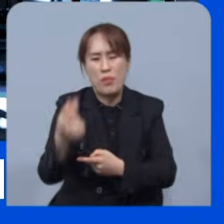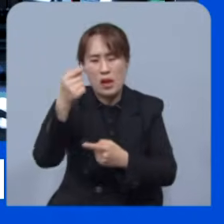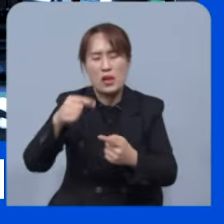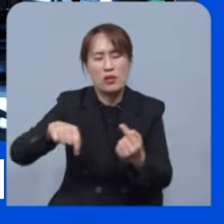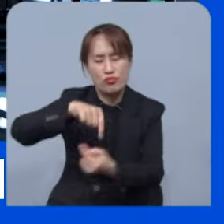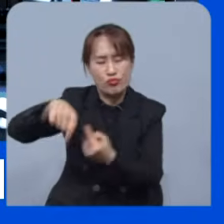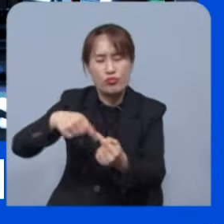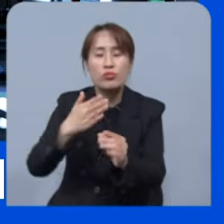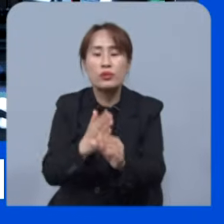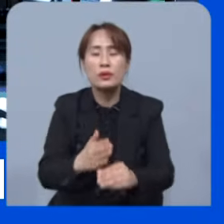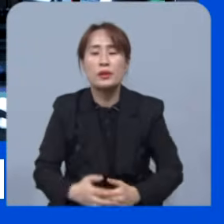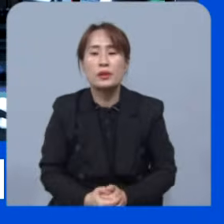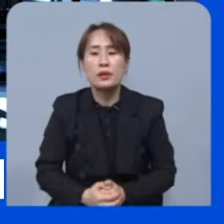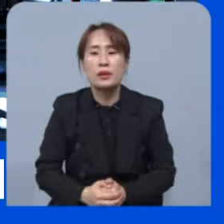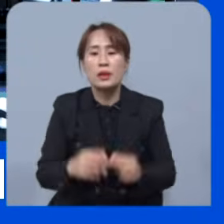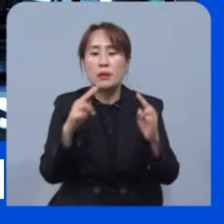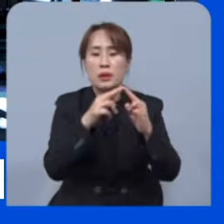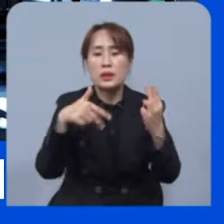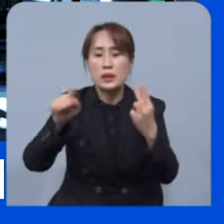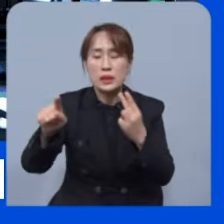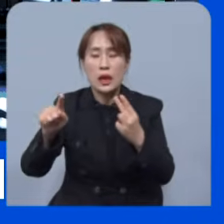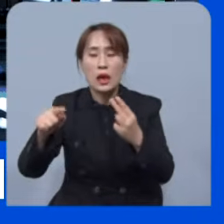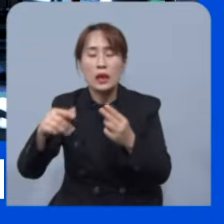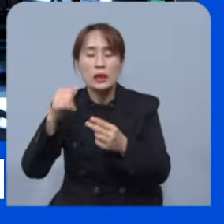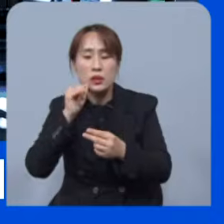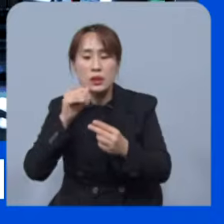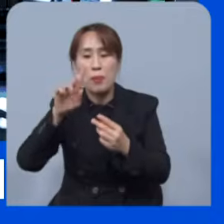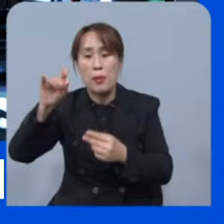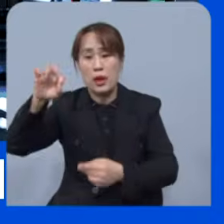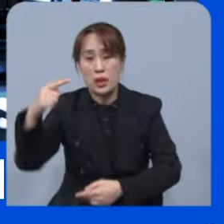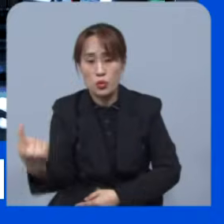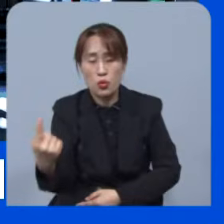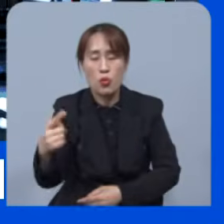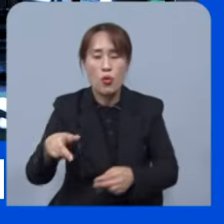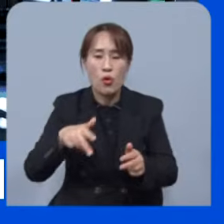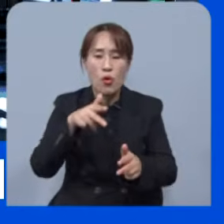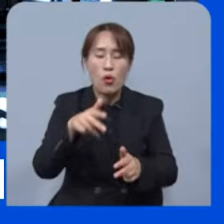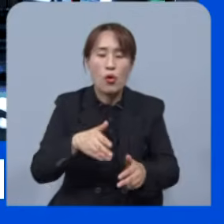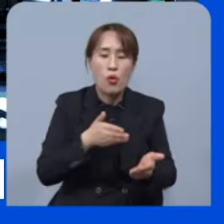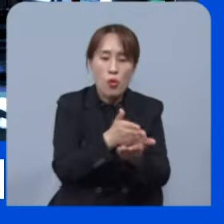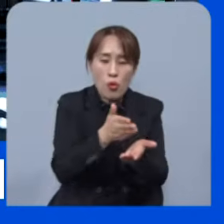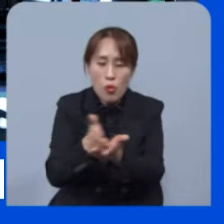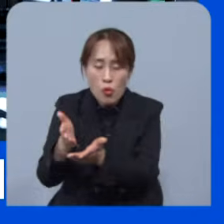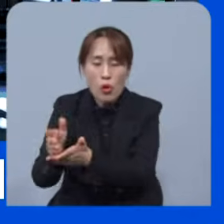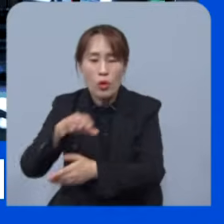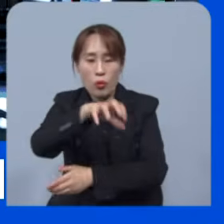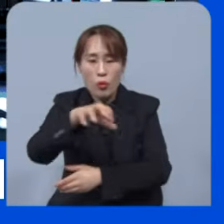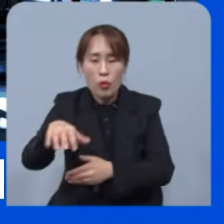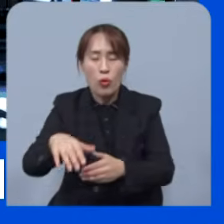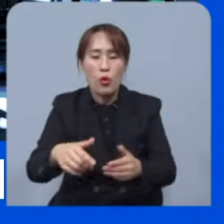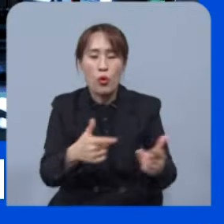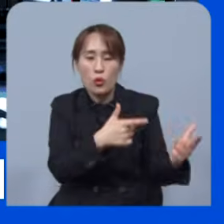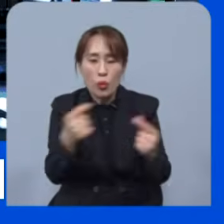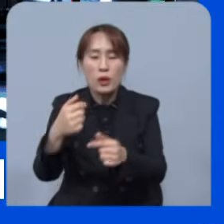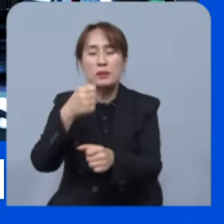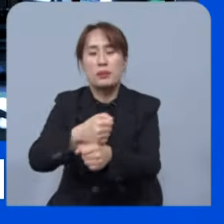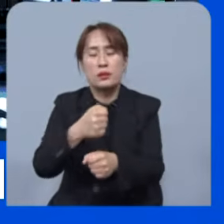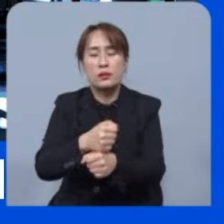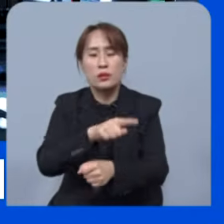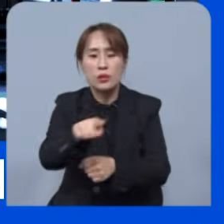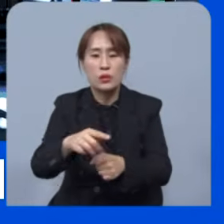가동 중입니다. 반도체, 2차 전지, 바이오 분야에서 업종별 데이터를 표준화해 나가고 데이터를